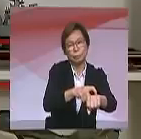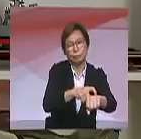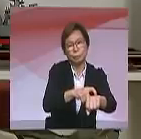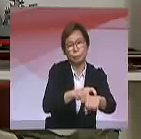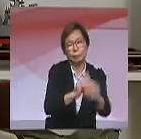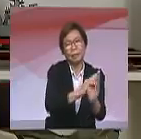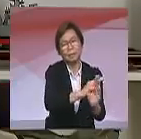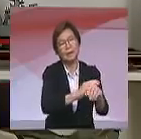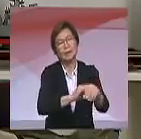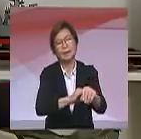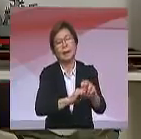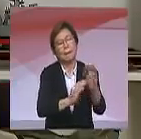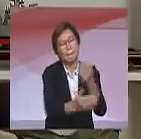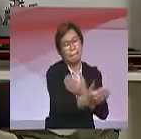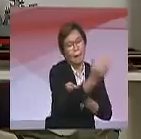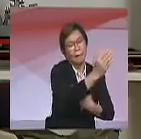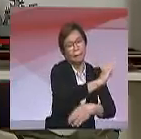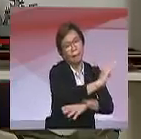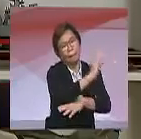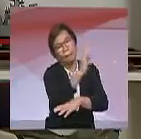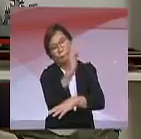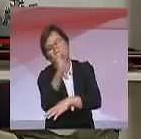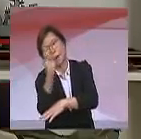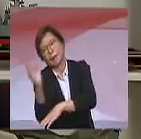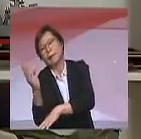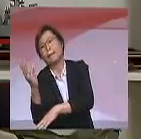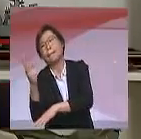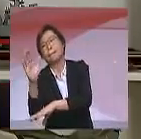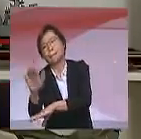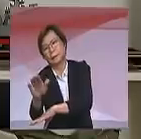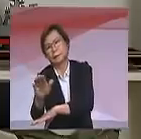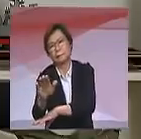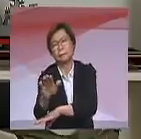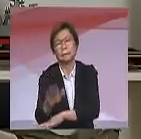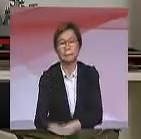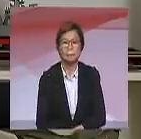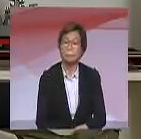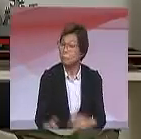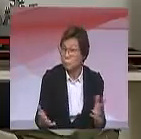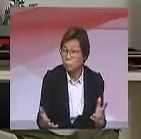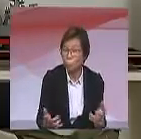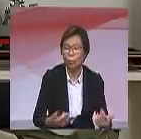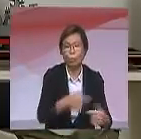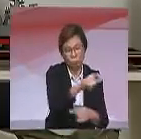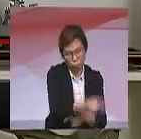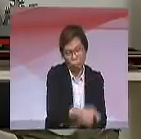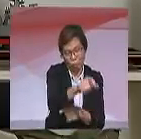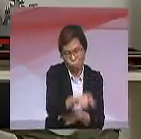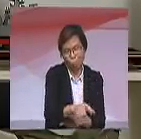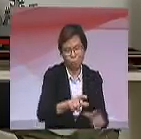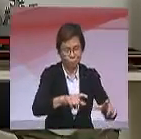sehingga pukul 6 petang, daripada pagi sehingga pukul 6 petang. Ini bagi membolehkan penduduk di situ